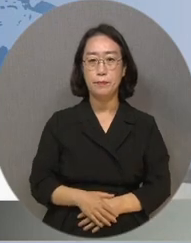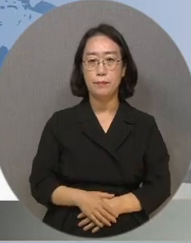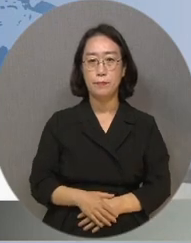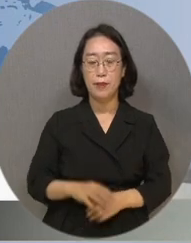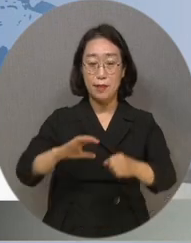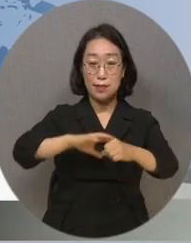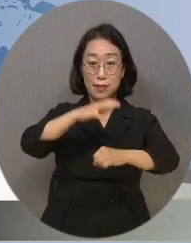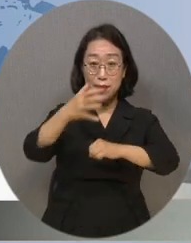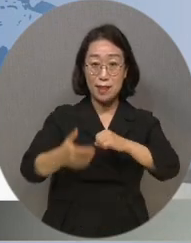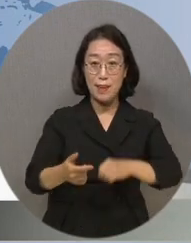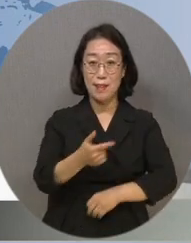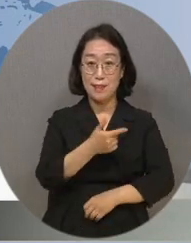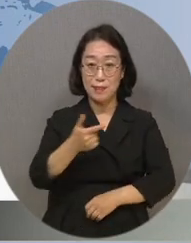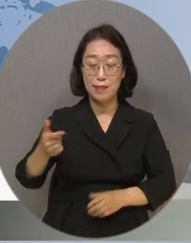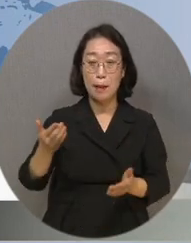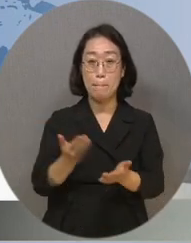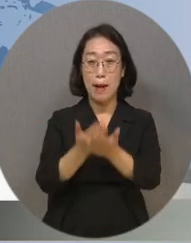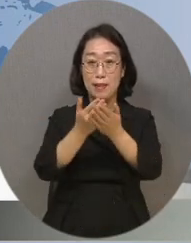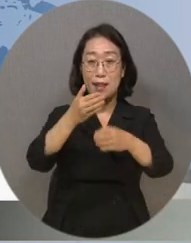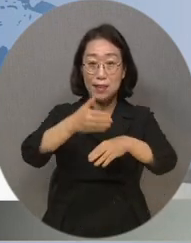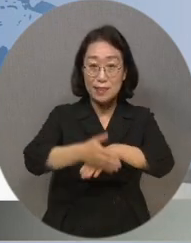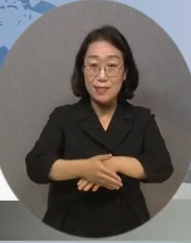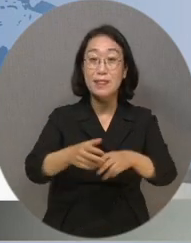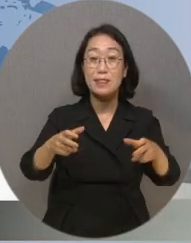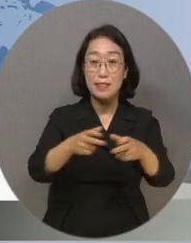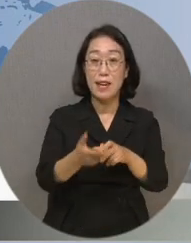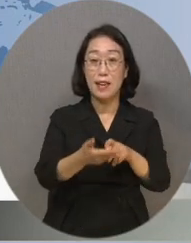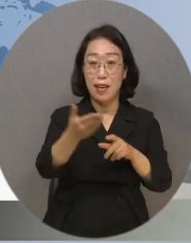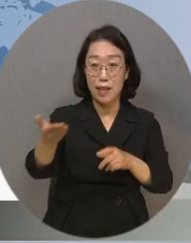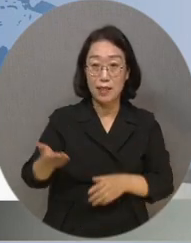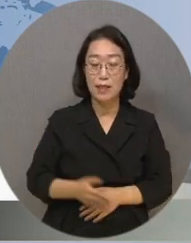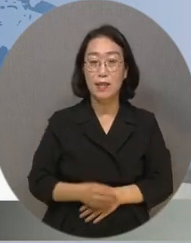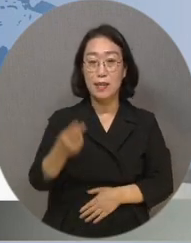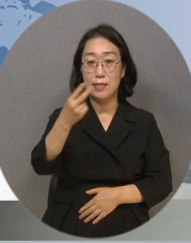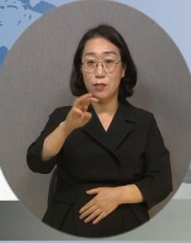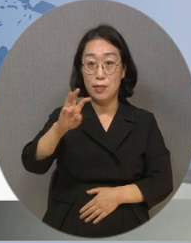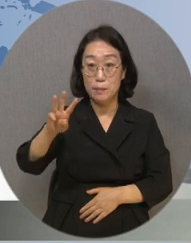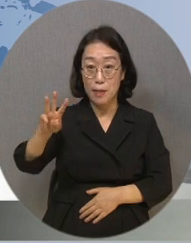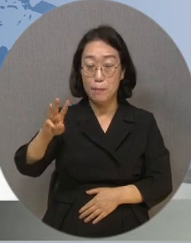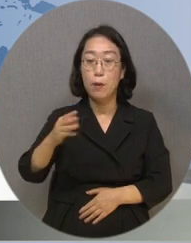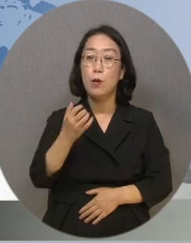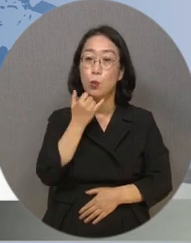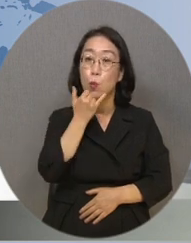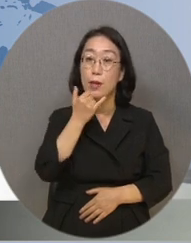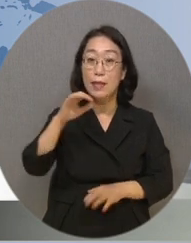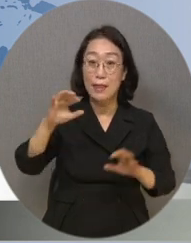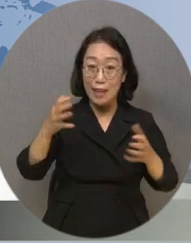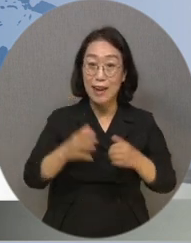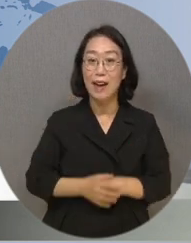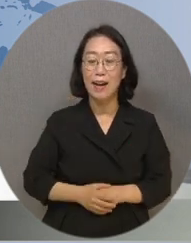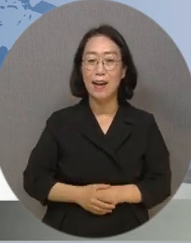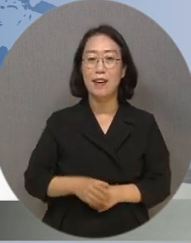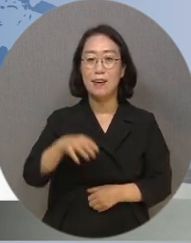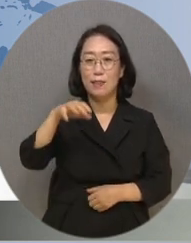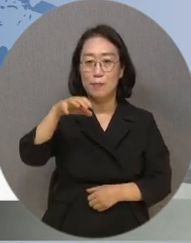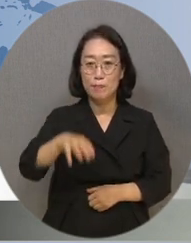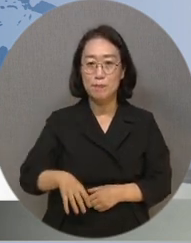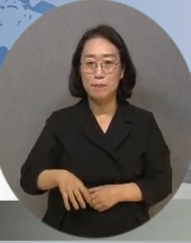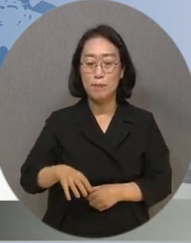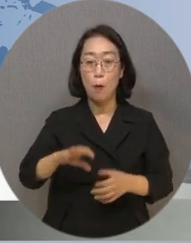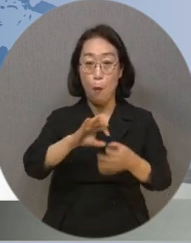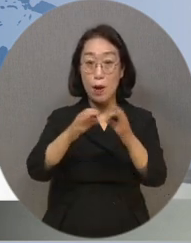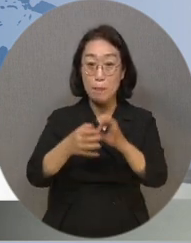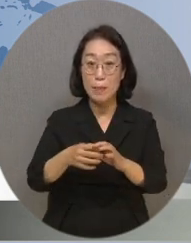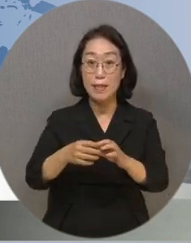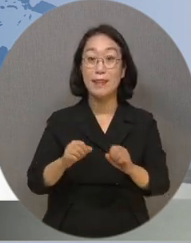세계 최대 규모의 발달장애인 스포츠 축제인 2023 베를린 스페셜 올림픽 세계 하계 대회가 지난